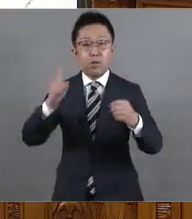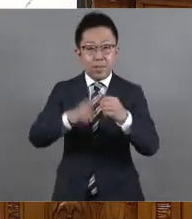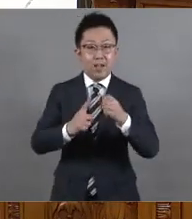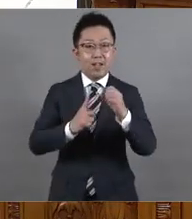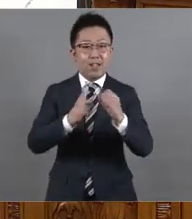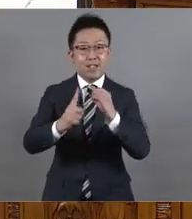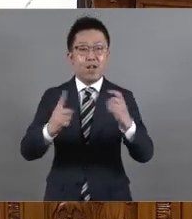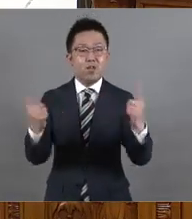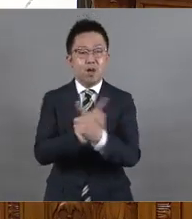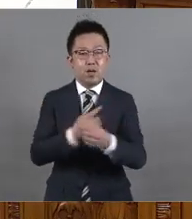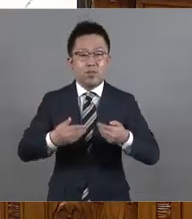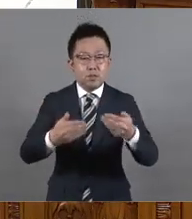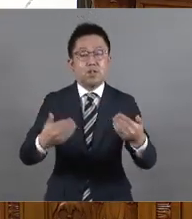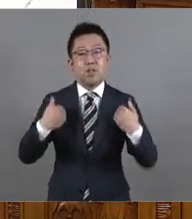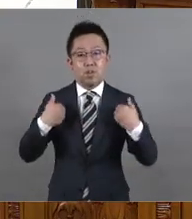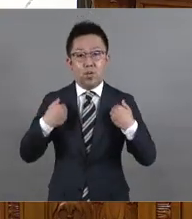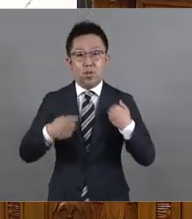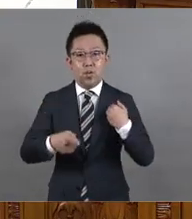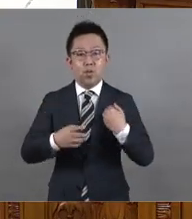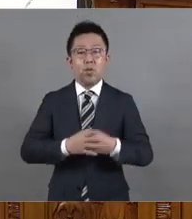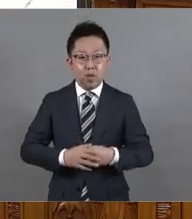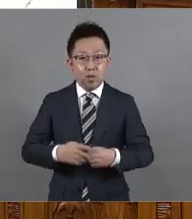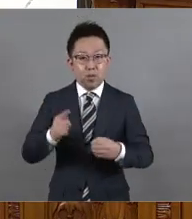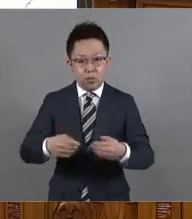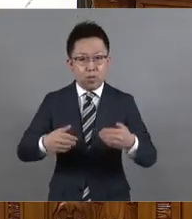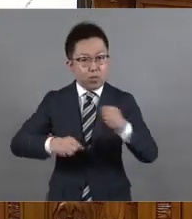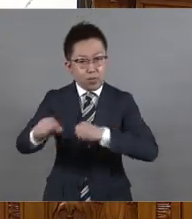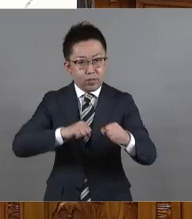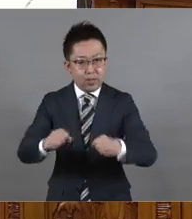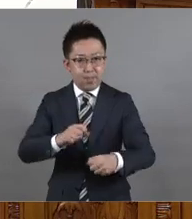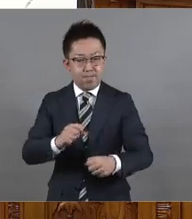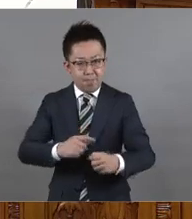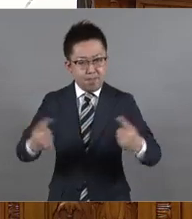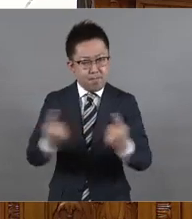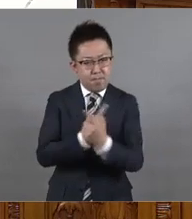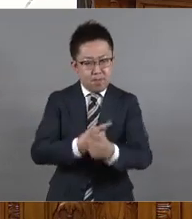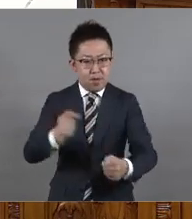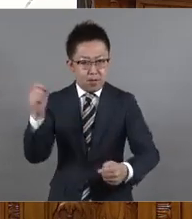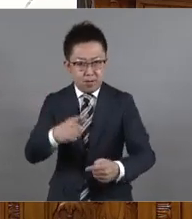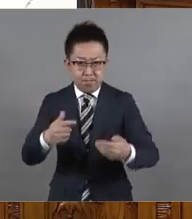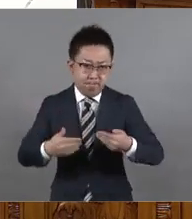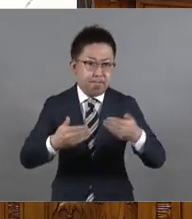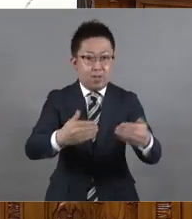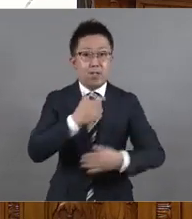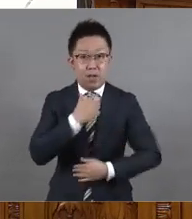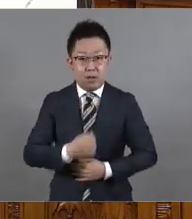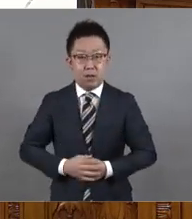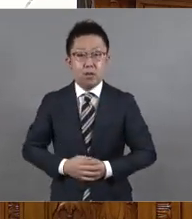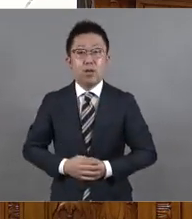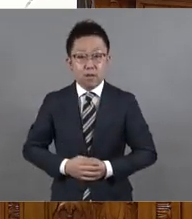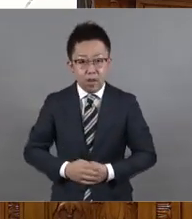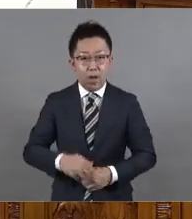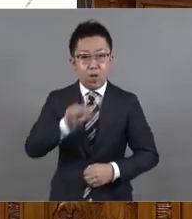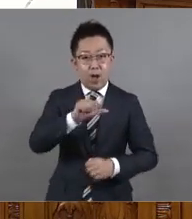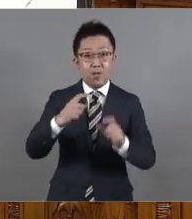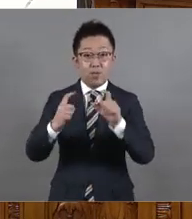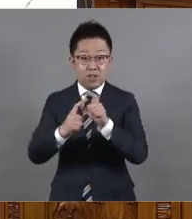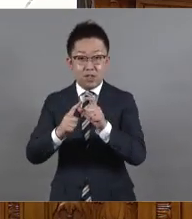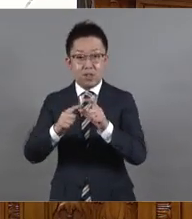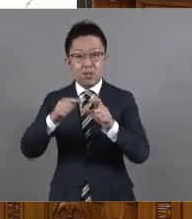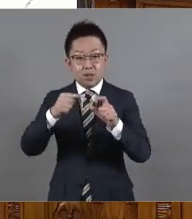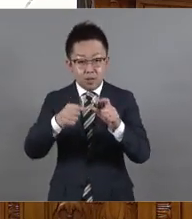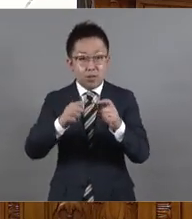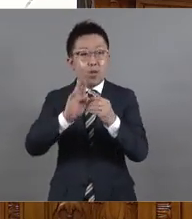ですデジタルガーメント確立に向けた取り組みを抜本的に加速し合わせて5ジーノその後も見据え